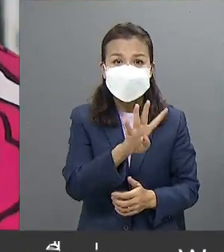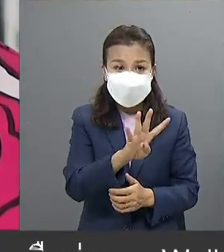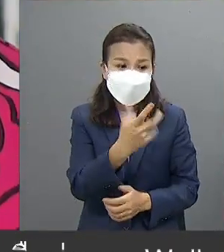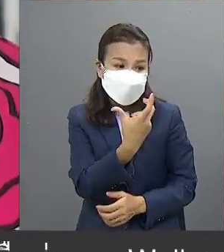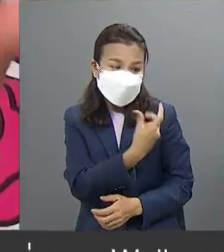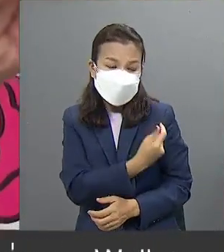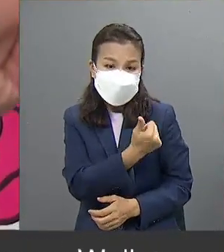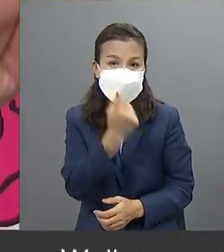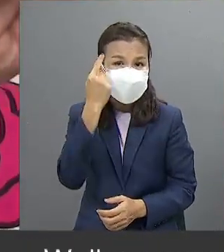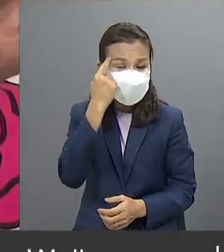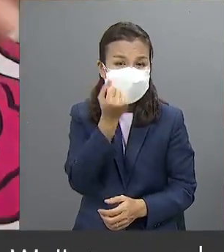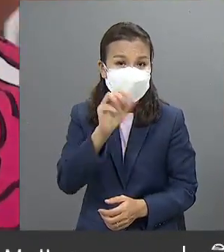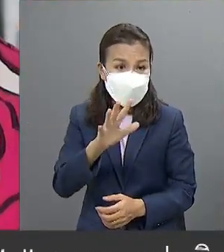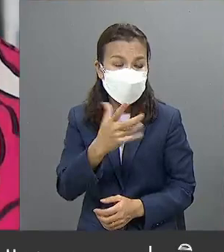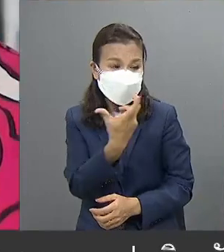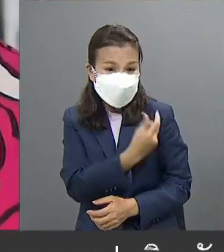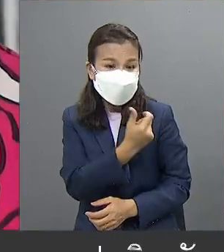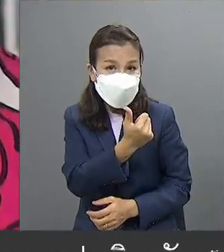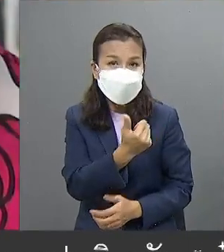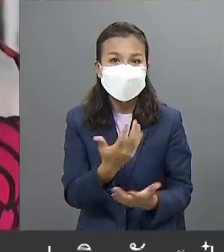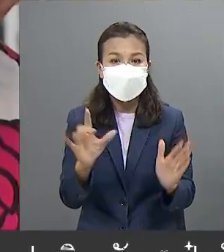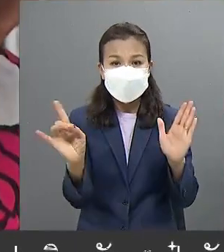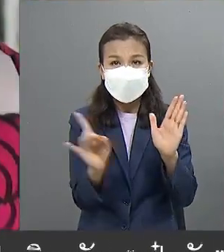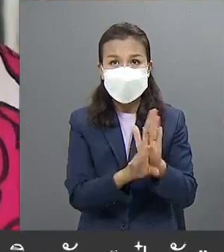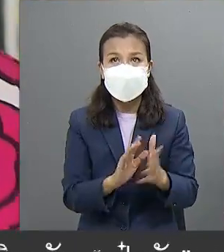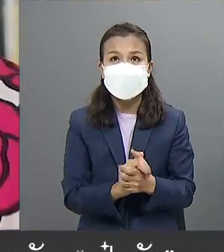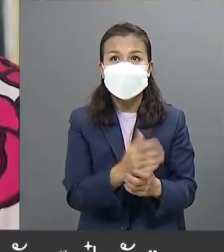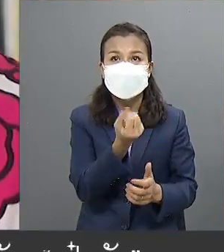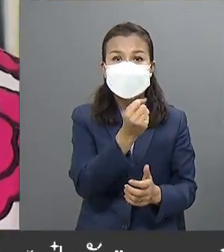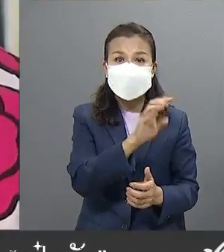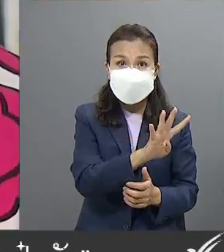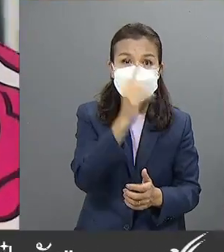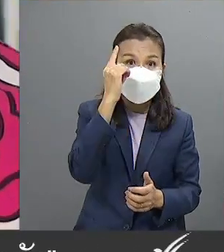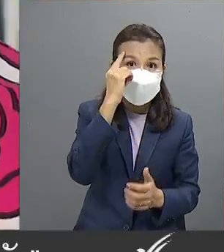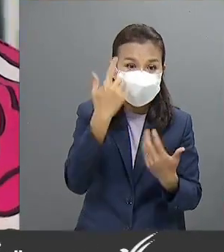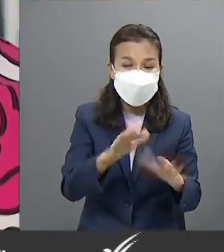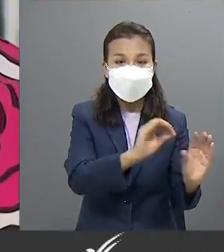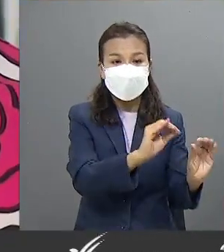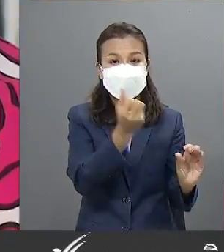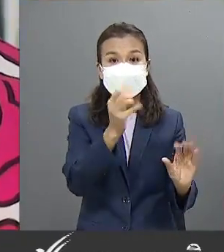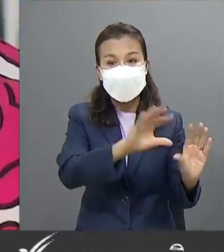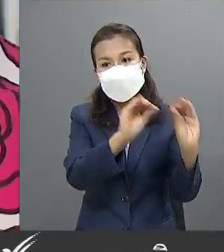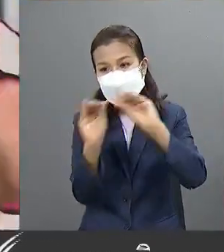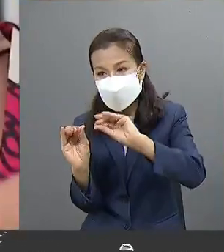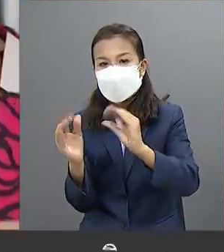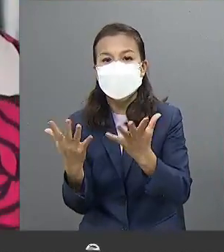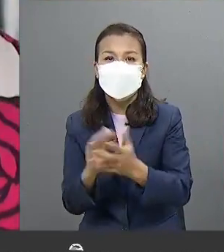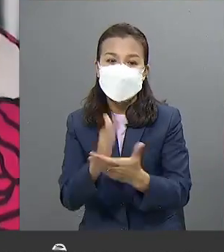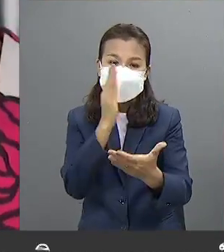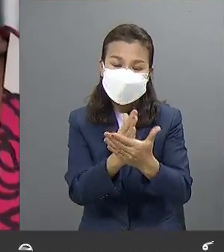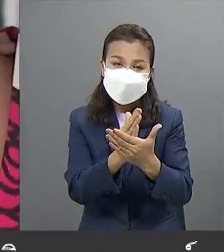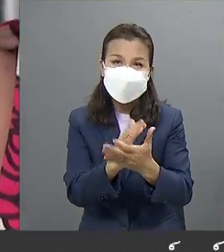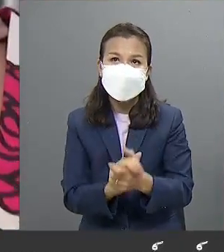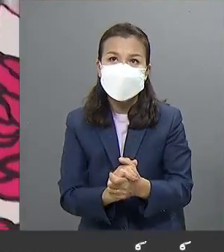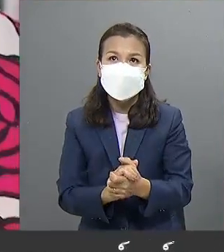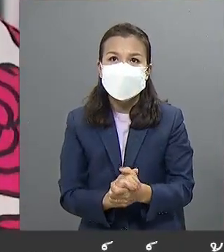15พี่ได้ฉีกแต่เอาจริงๆก็คือไปรู้วันที่ 14ว่า 15เลื่อนแล้วก็คือบอกว่าเรื่องพรุ่งนี้บอก